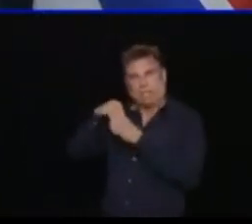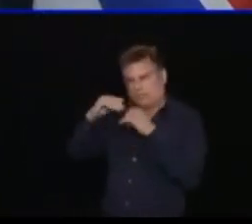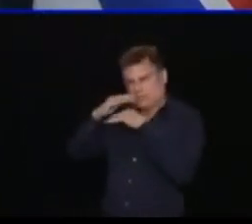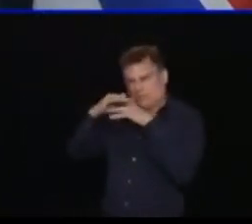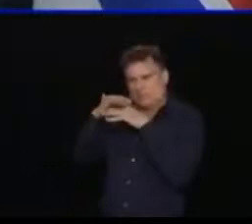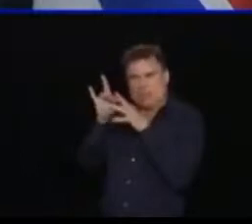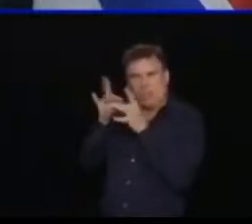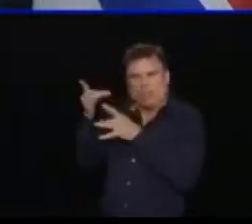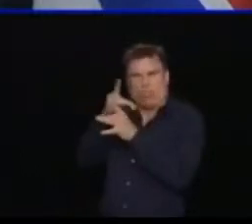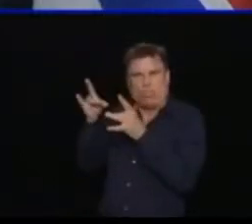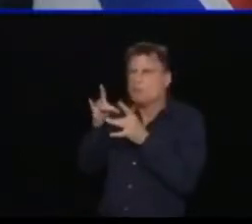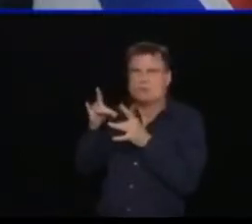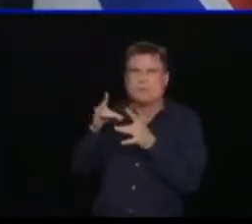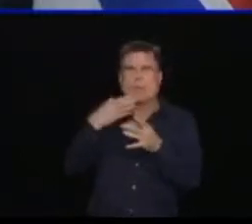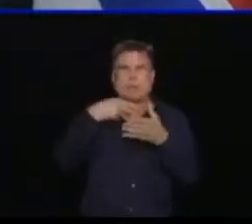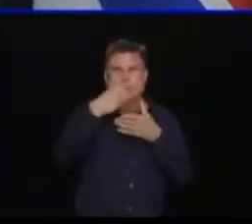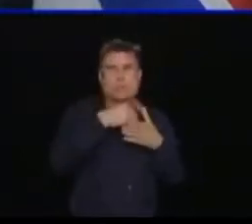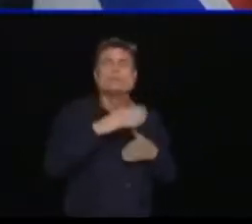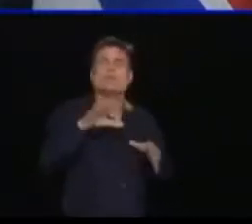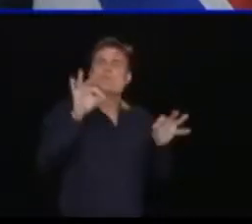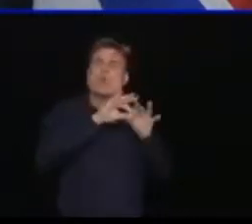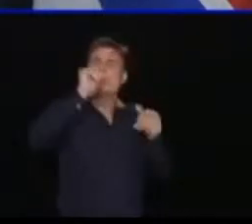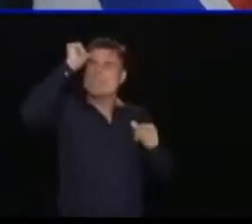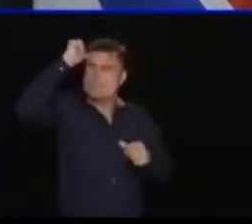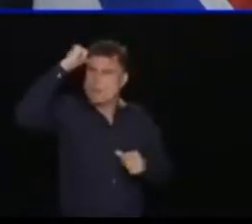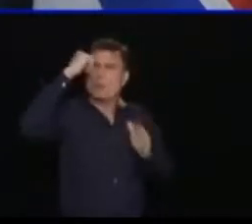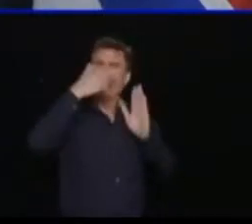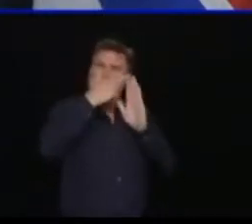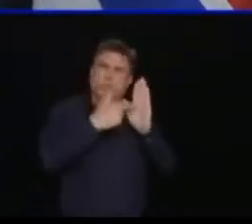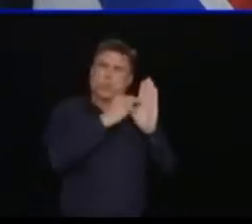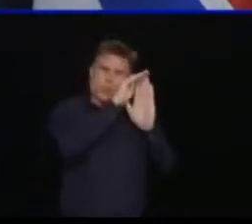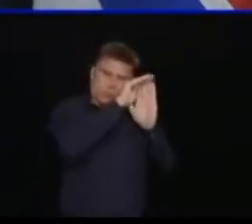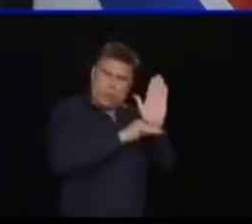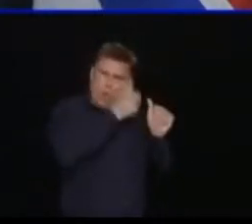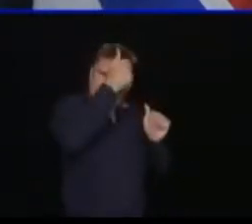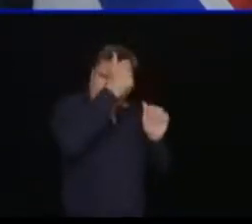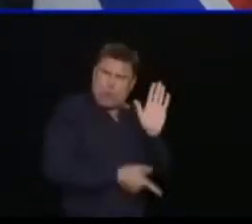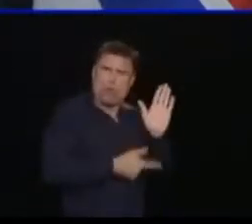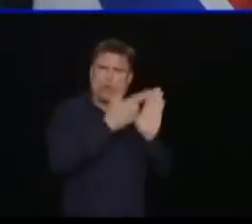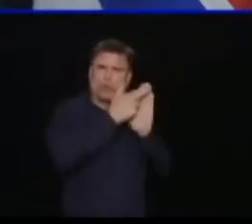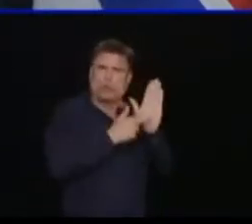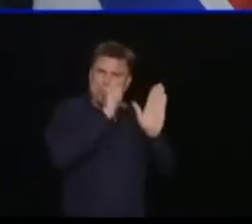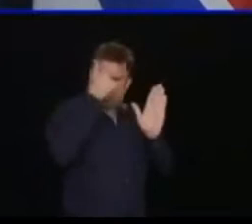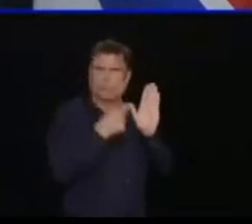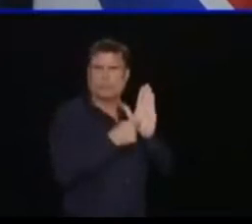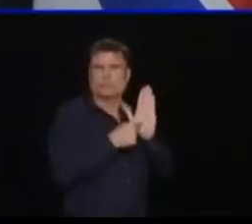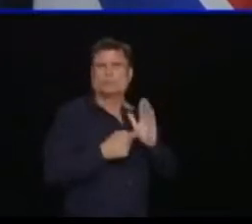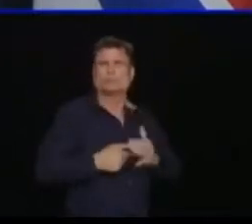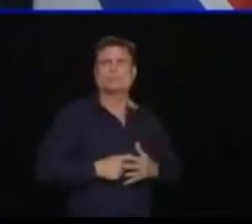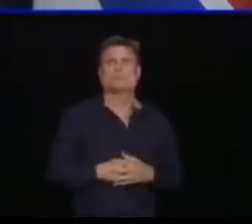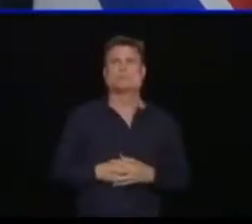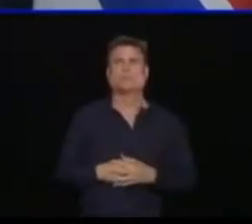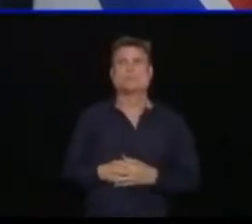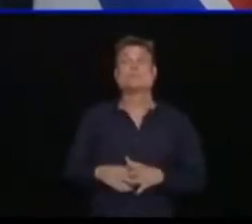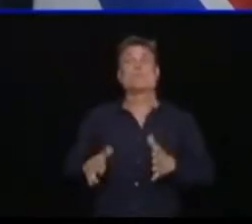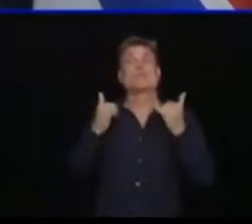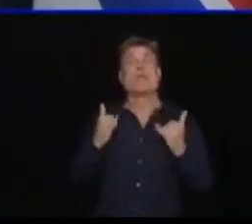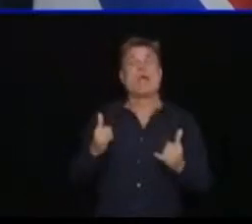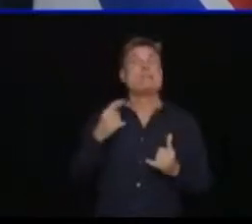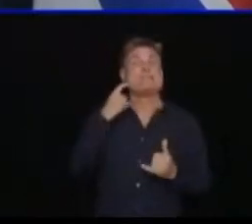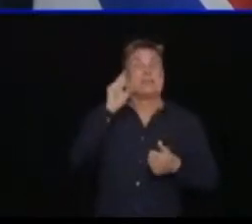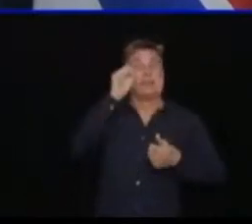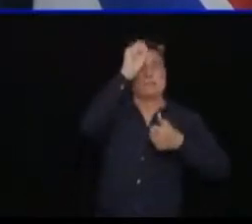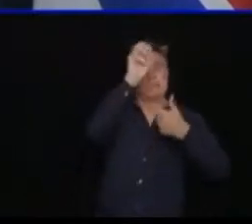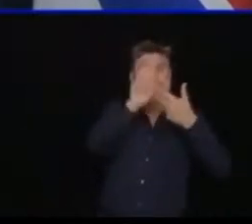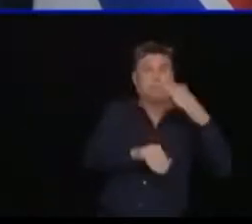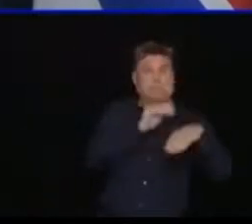point sur le nombre des nouveaux cas pour 3 périodes de référence 所以 de 这个 24 数字 heures 是比较大的 chacune, 啊 soit celle des 礼 17 拜 et 5到礼拜6是 juillet,